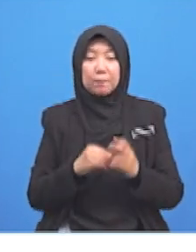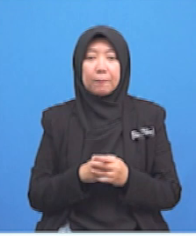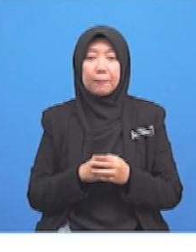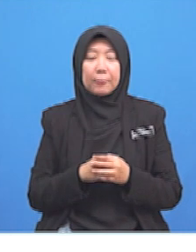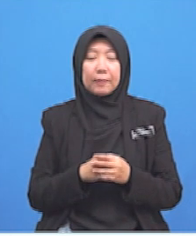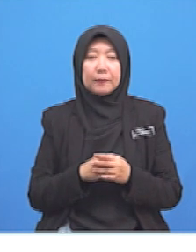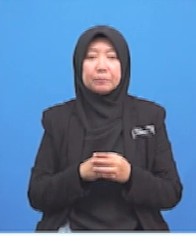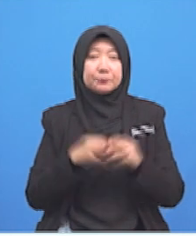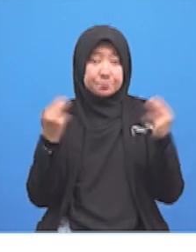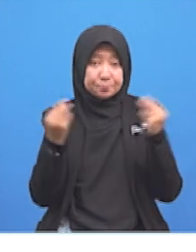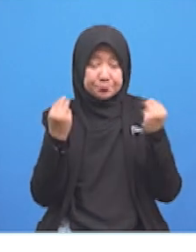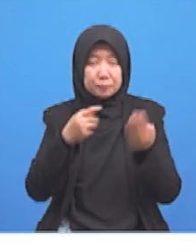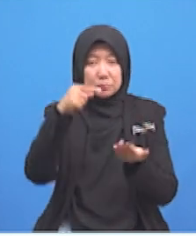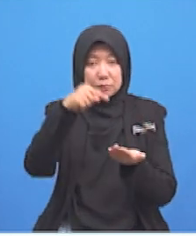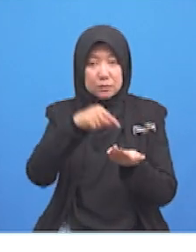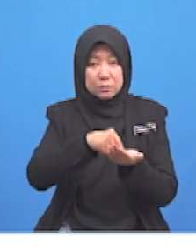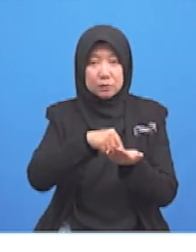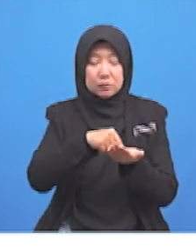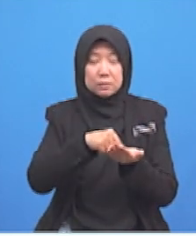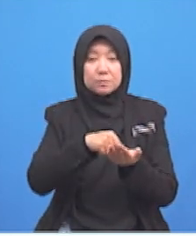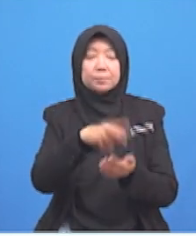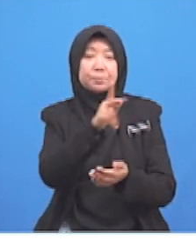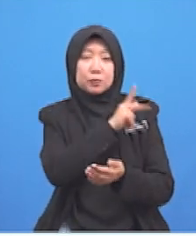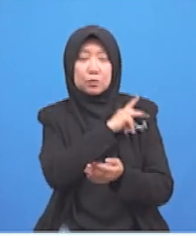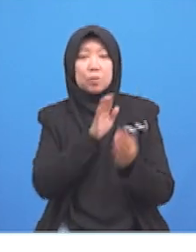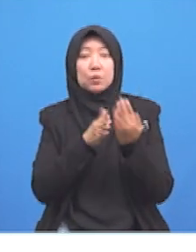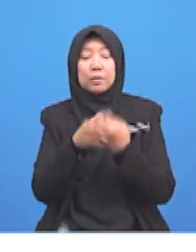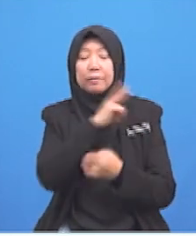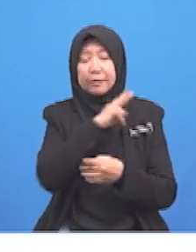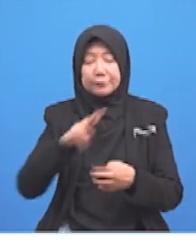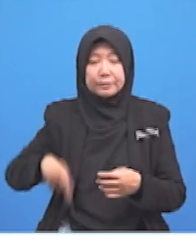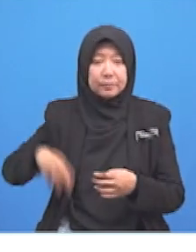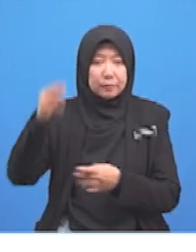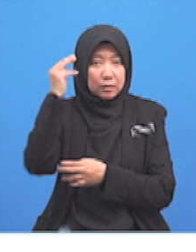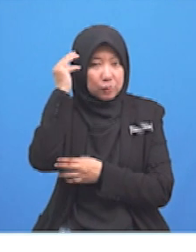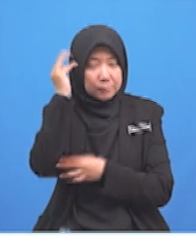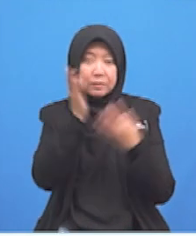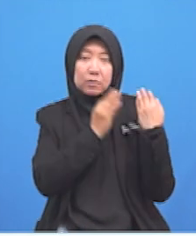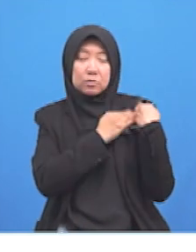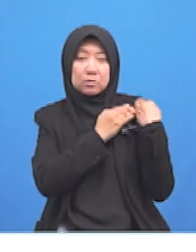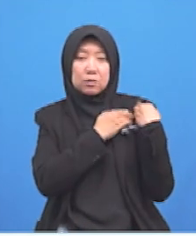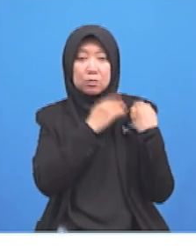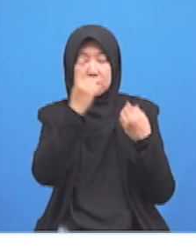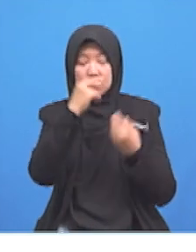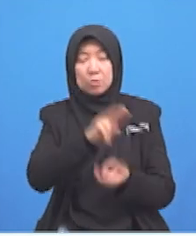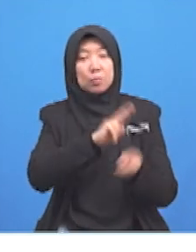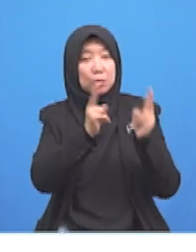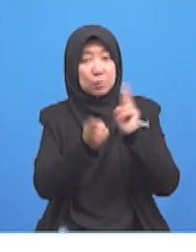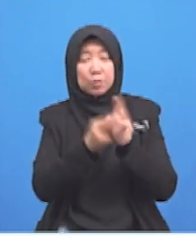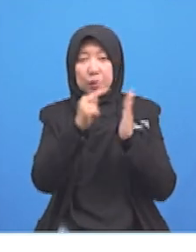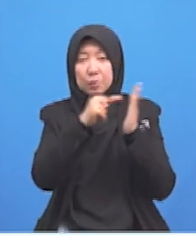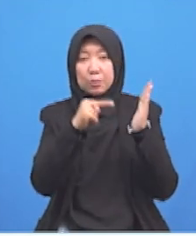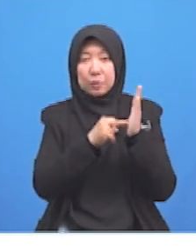Majlis Mesyuarat Negeri ini dipengerusikan oleh Raja Melayu yang berperanan menggubal undang-undang